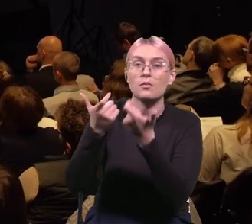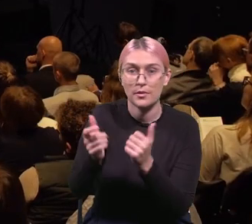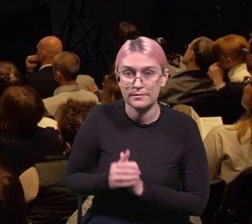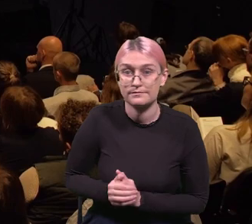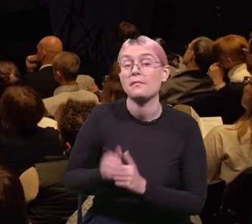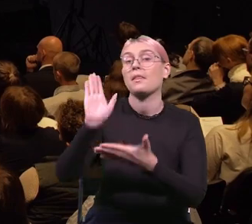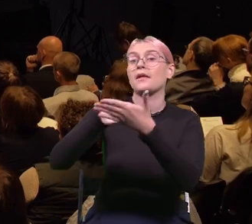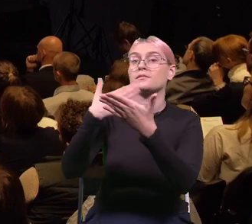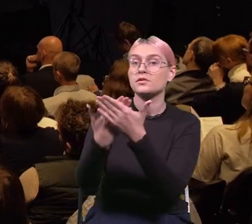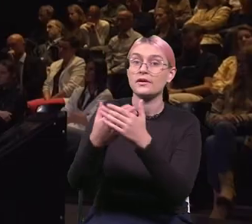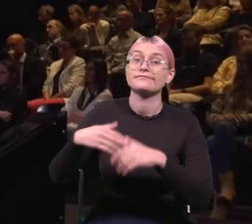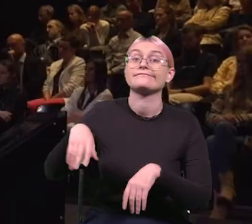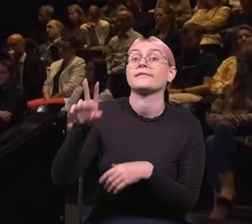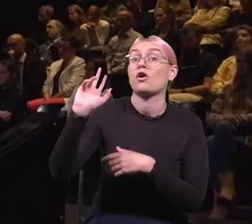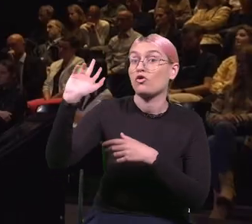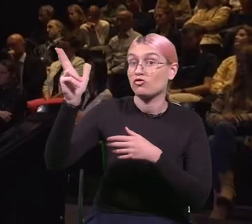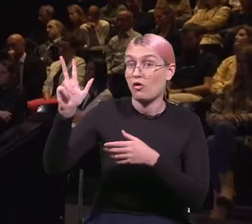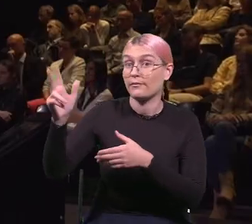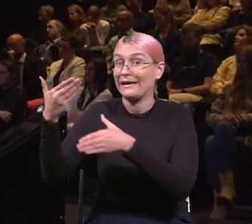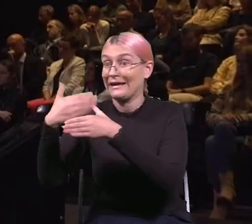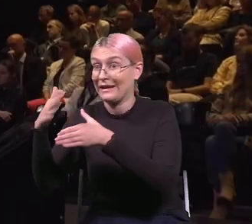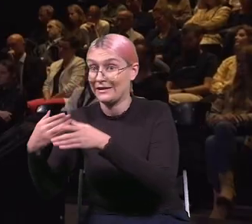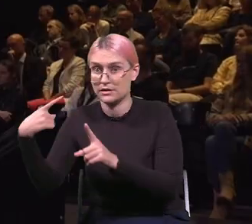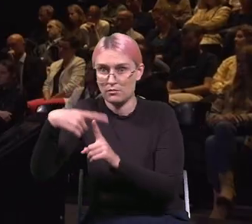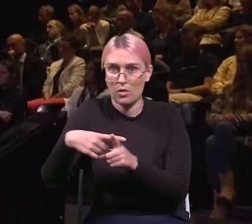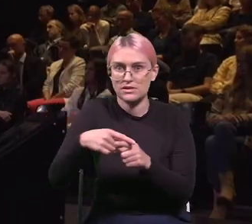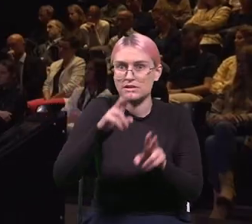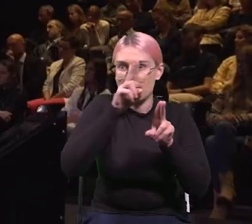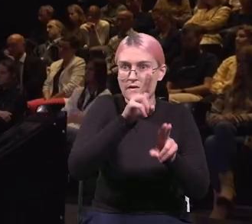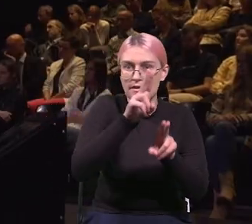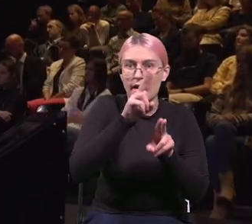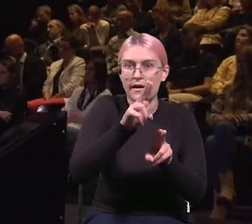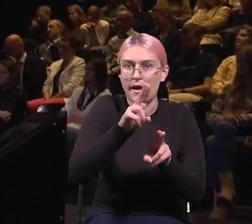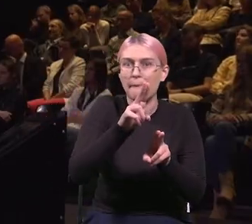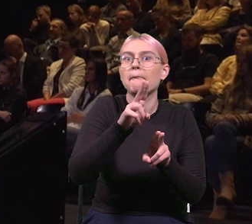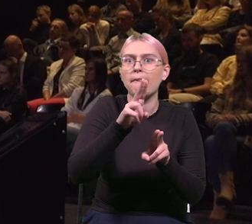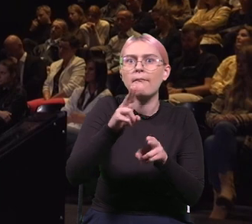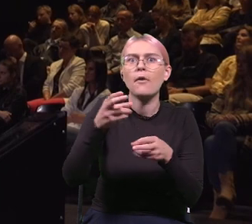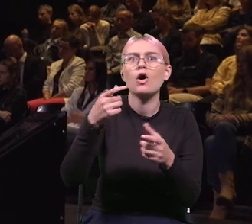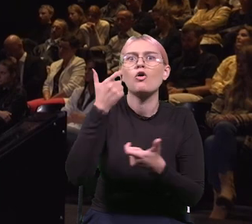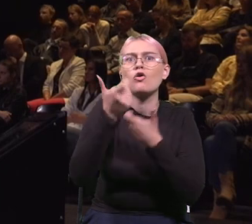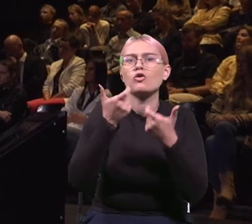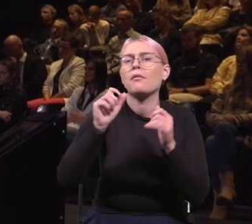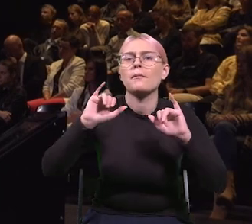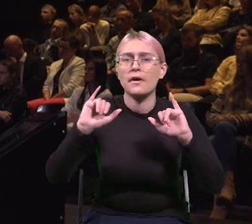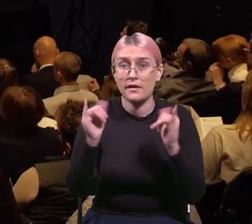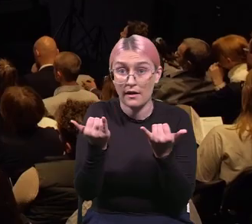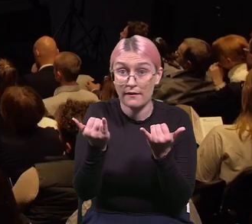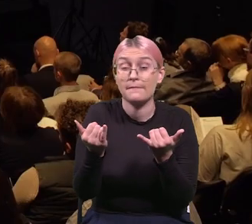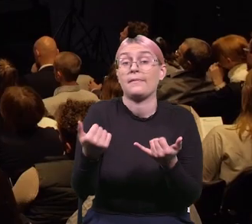mieszkanie w dom. Jeśli miałbym więc wyciągać wnioski dotyczące tego, co ma się zdarzyć w